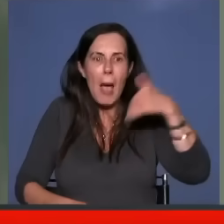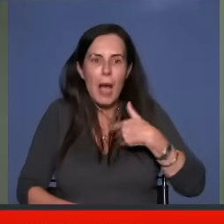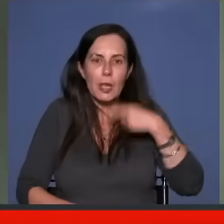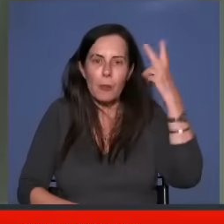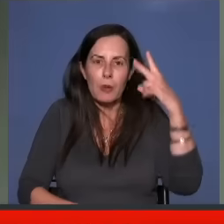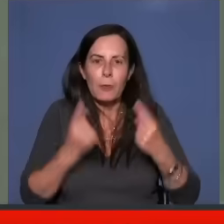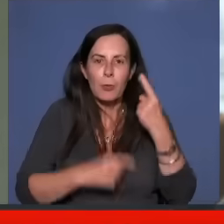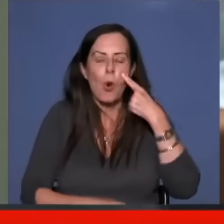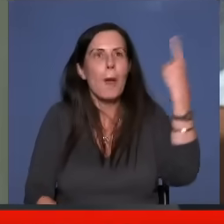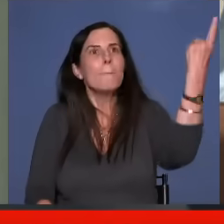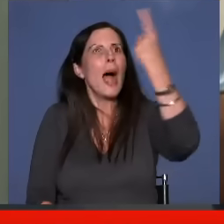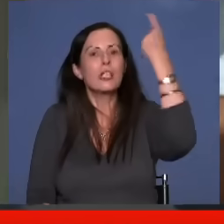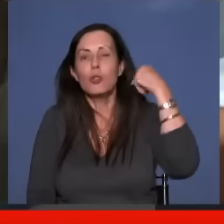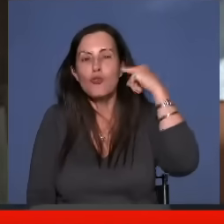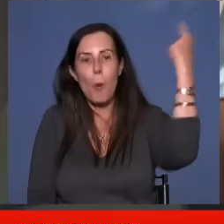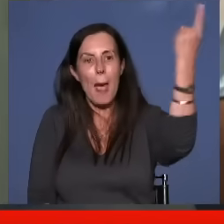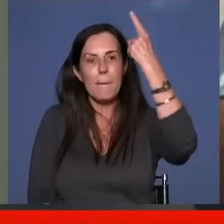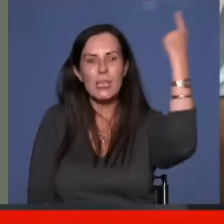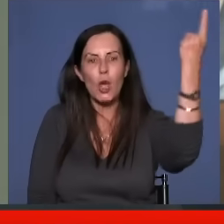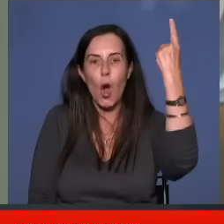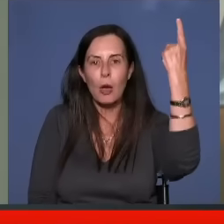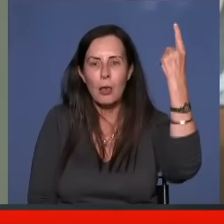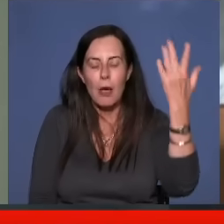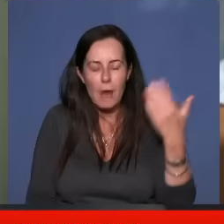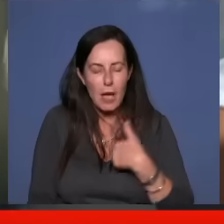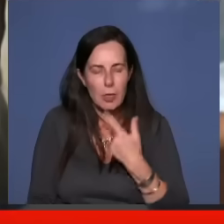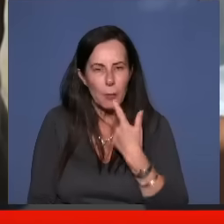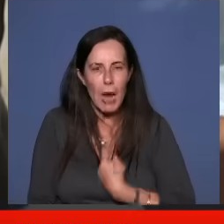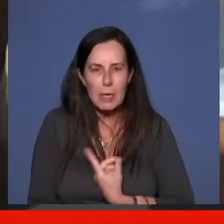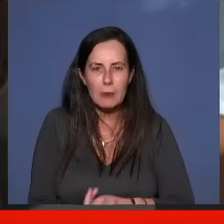אני אומר, גם מסוק, שומע מסוק מגיע. ואז כאילו אני...